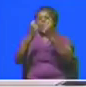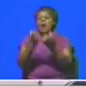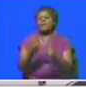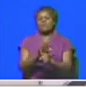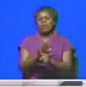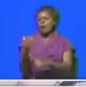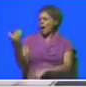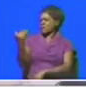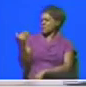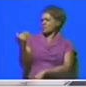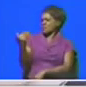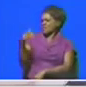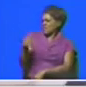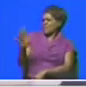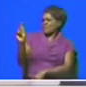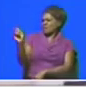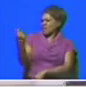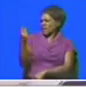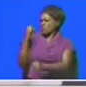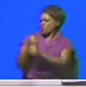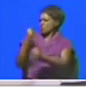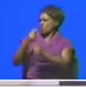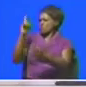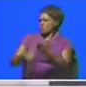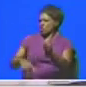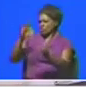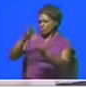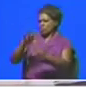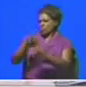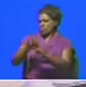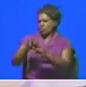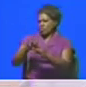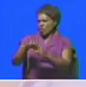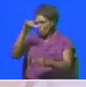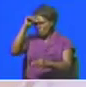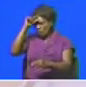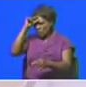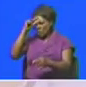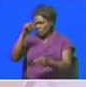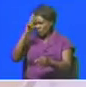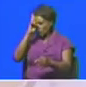Watu wananiuliza kwa vile nyinyi Kenya hamkufanya uchaguzi, inji yenu inaongozwa na polisi.